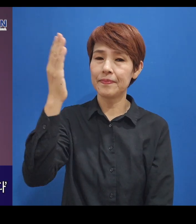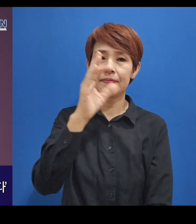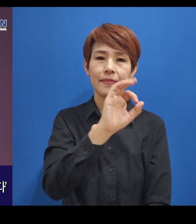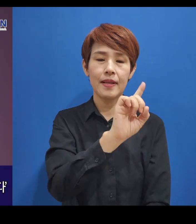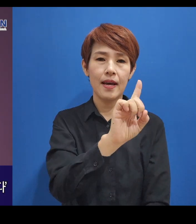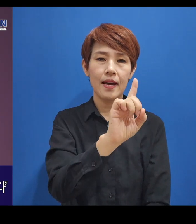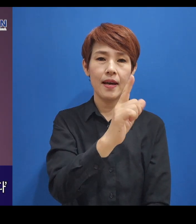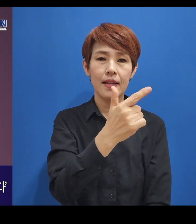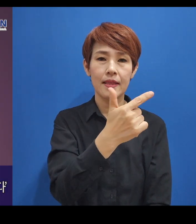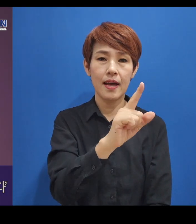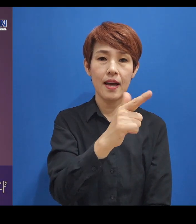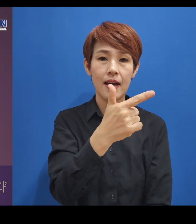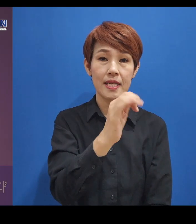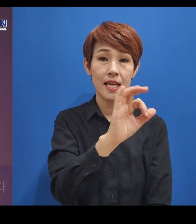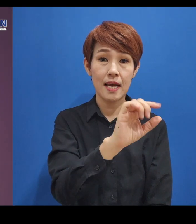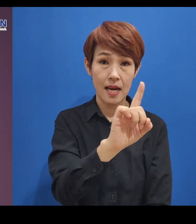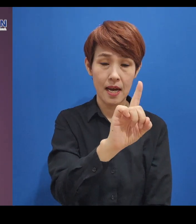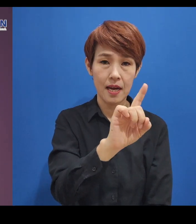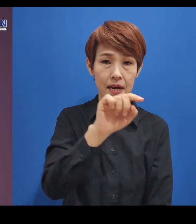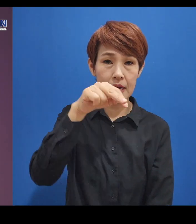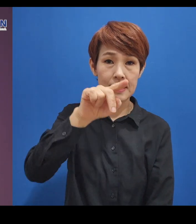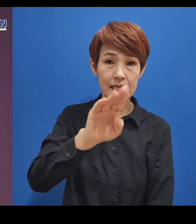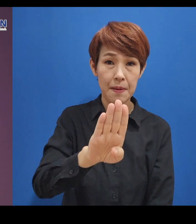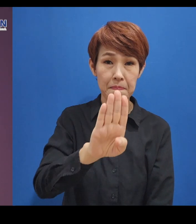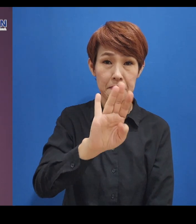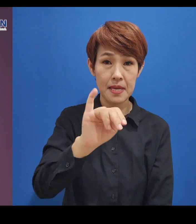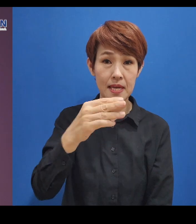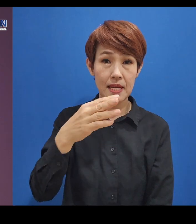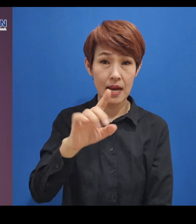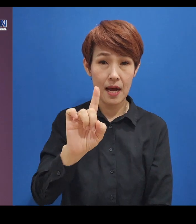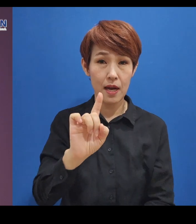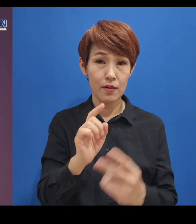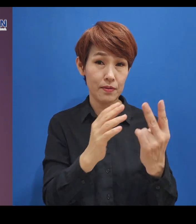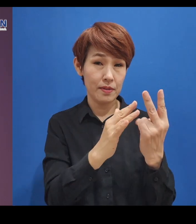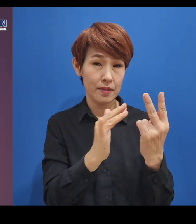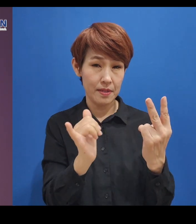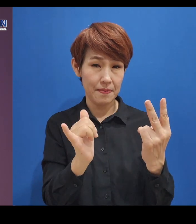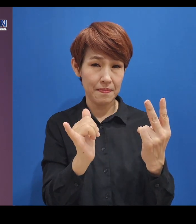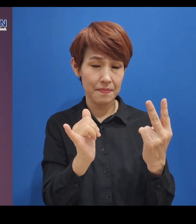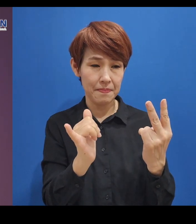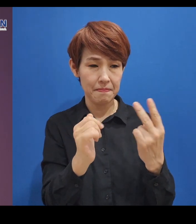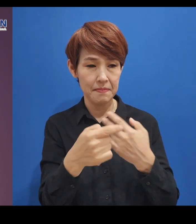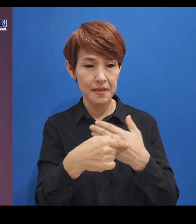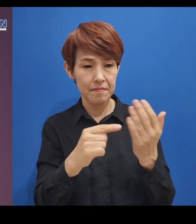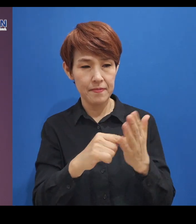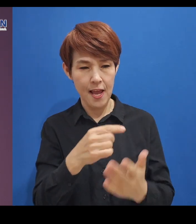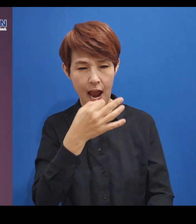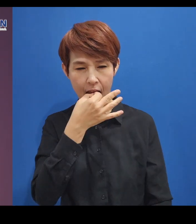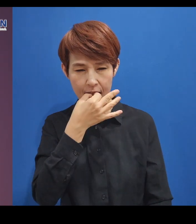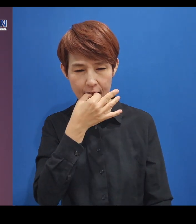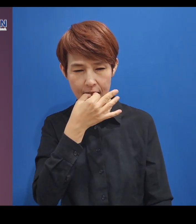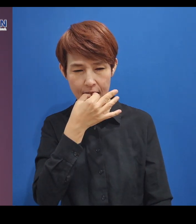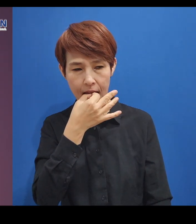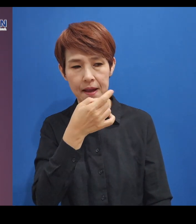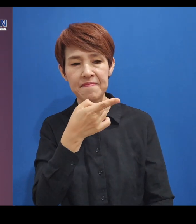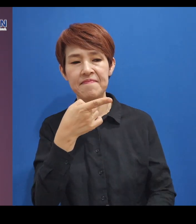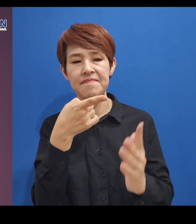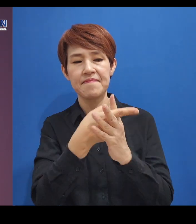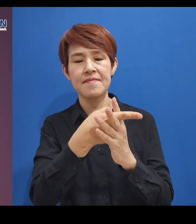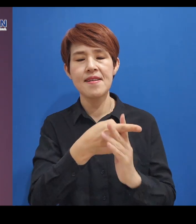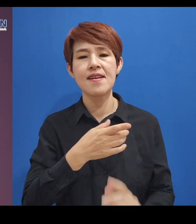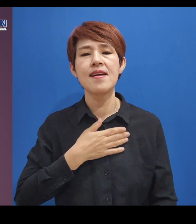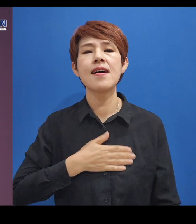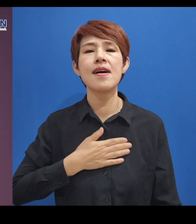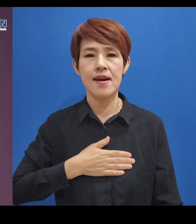아나니아와 삽비라의 마음속에 깊이 뿌리박고 있는 탐심까지도 다 알아내시고,